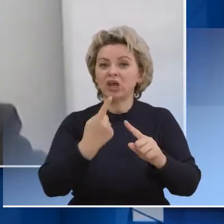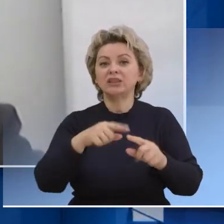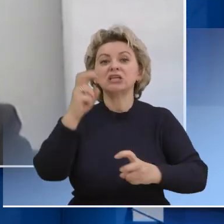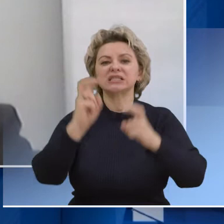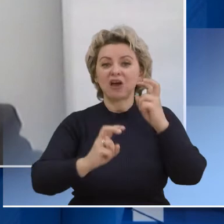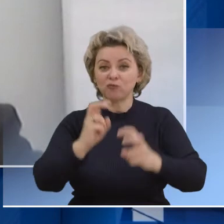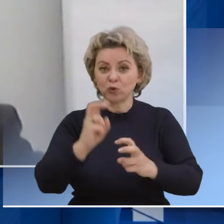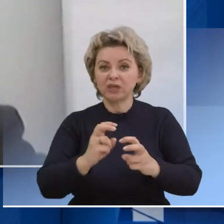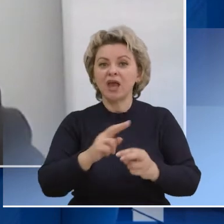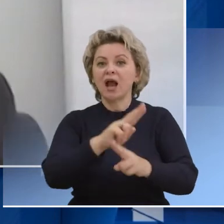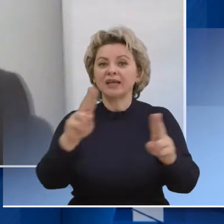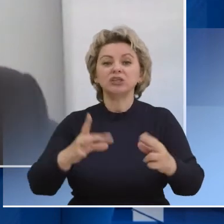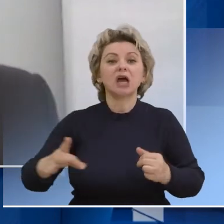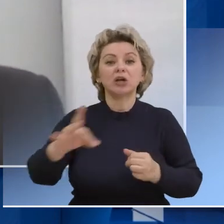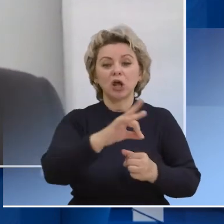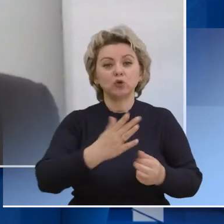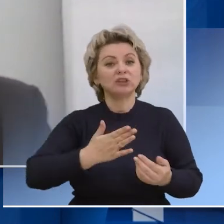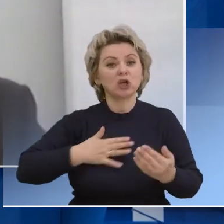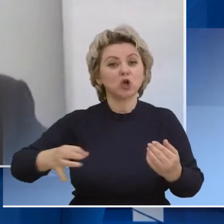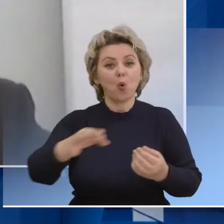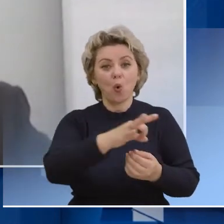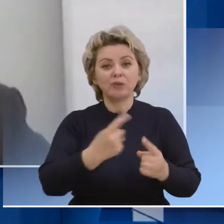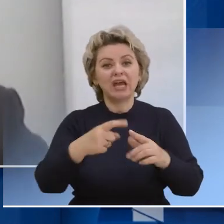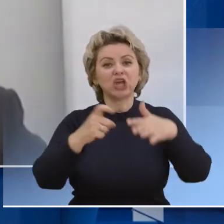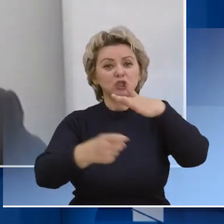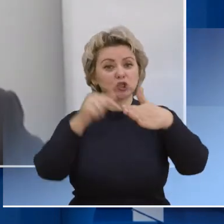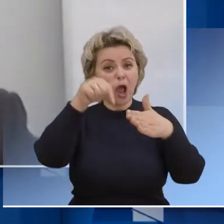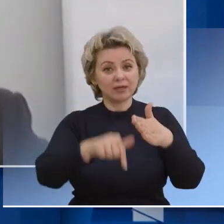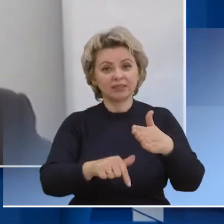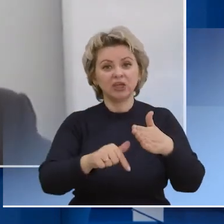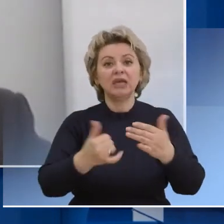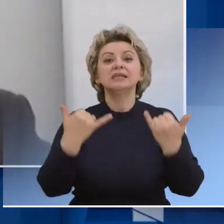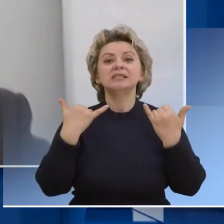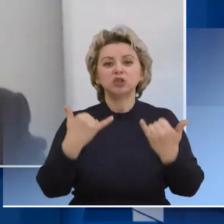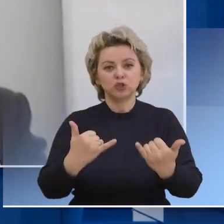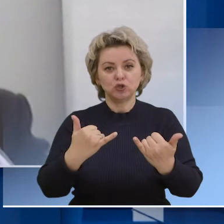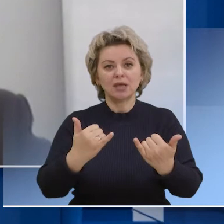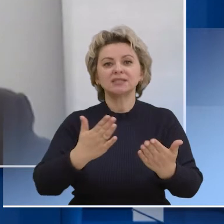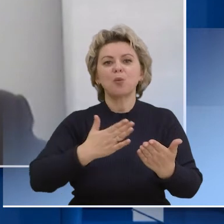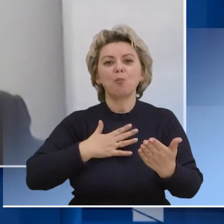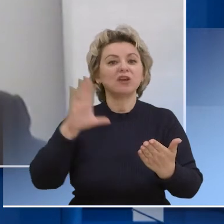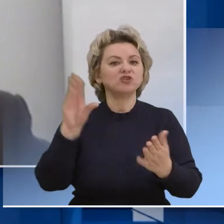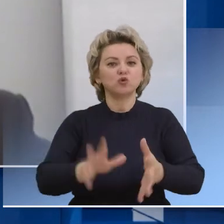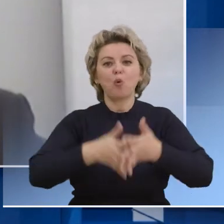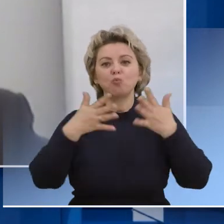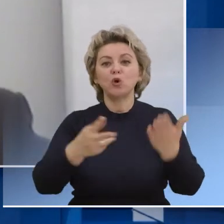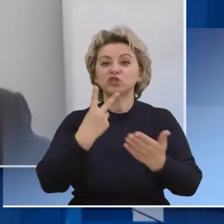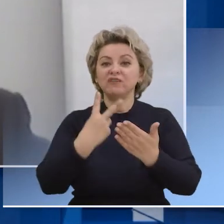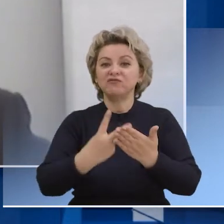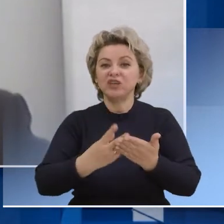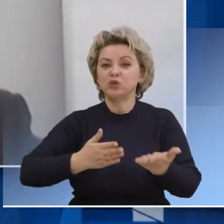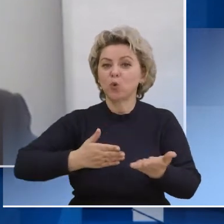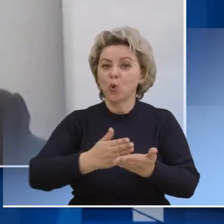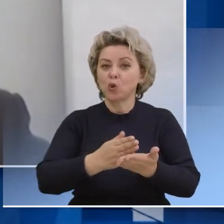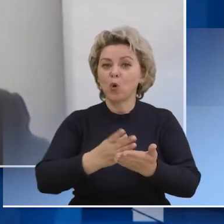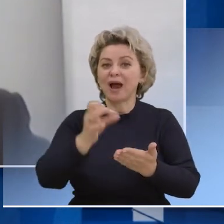– это заводы, в каких-то районах нашей области – это шахты, а сейчас мы все больше видим уклон